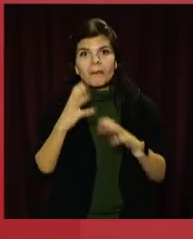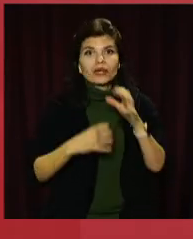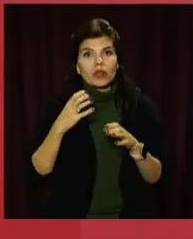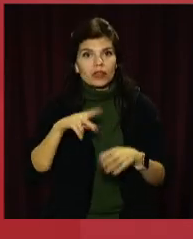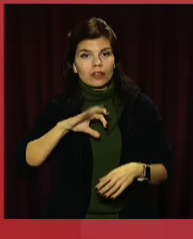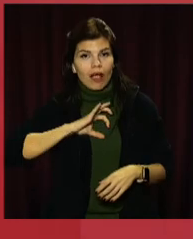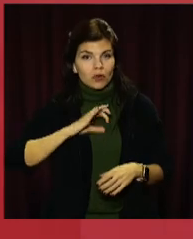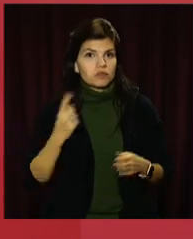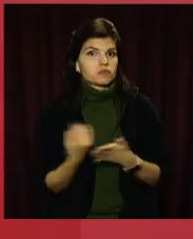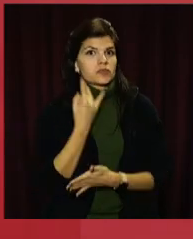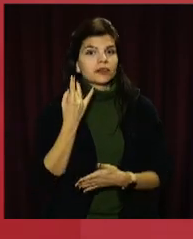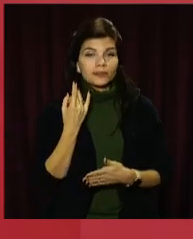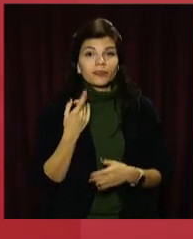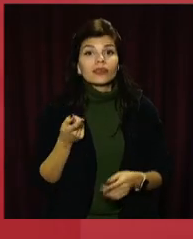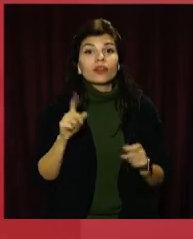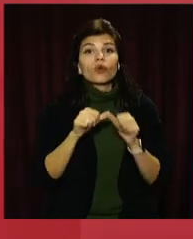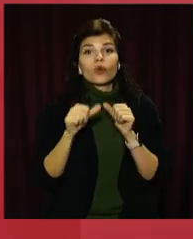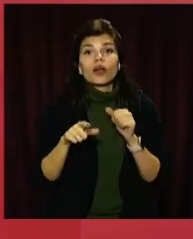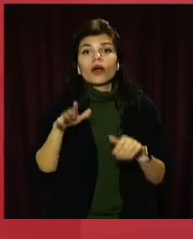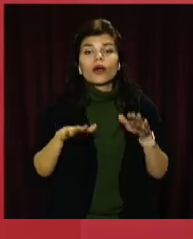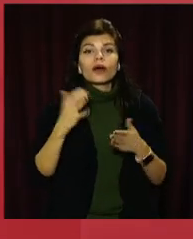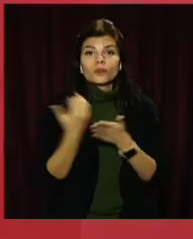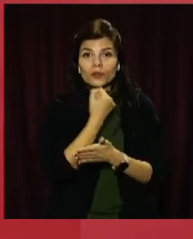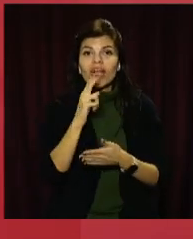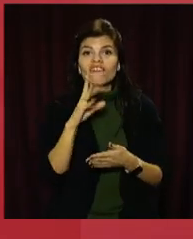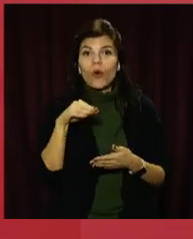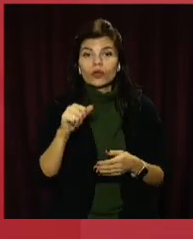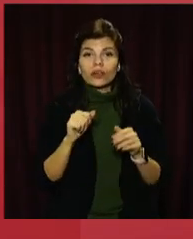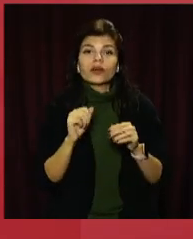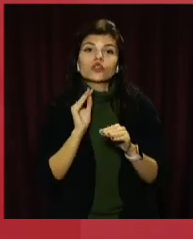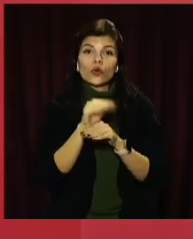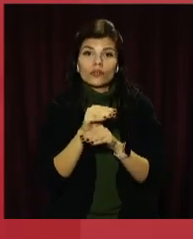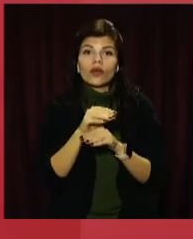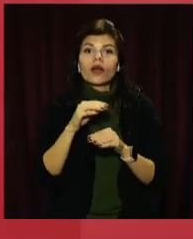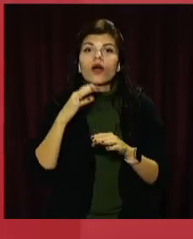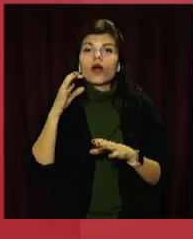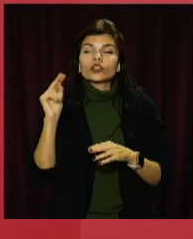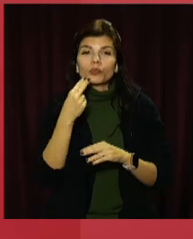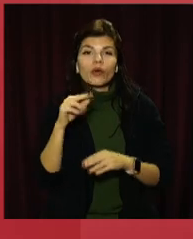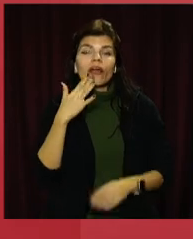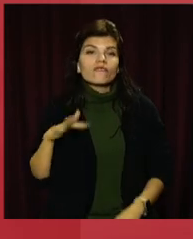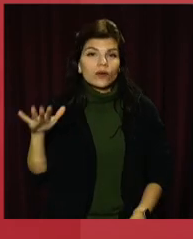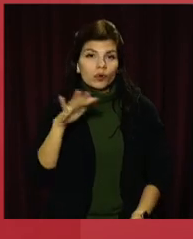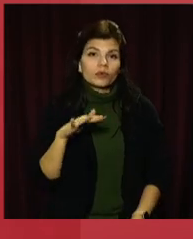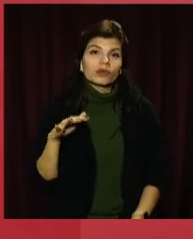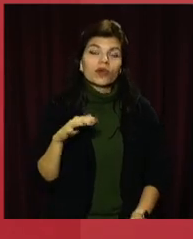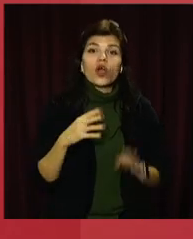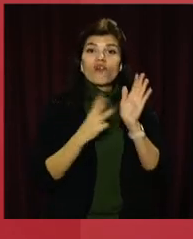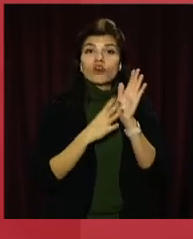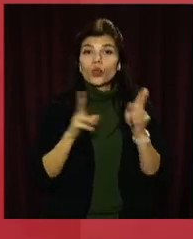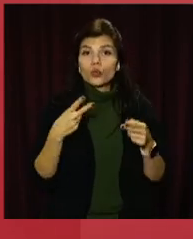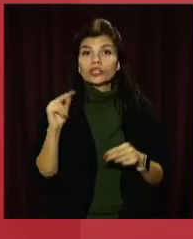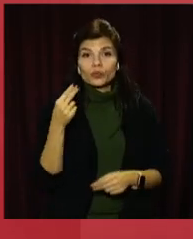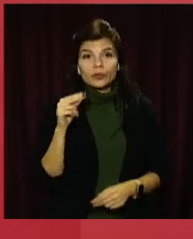нагорода стала першою. Крім того, спортсмени вибороли додаткові квоти на участь в основних чемпіонатах Європи. Восьмий